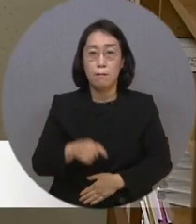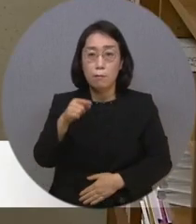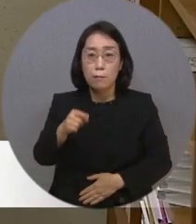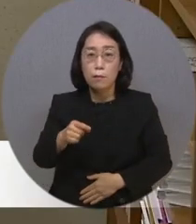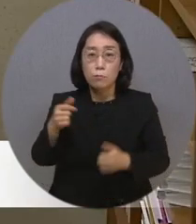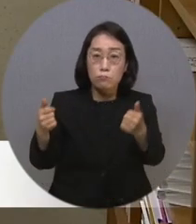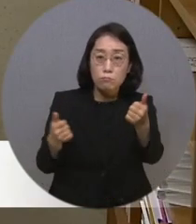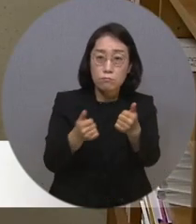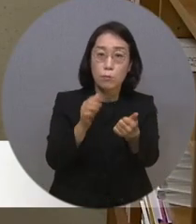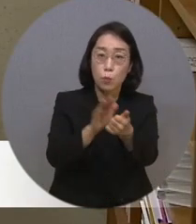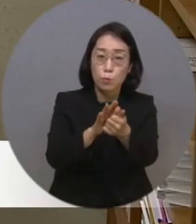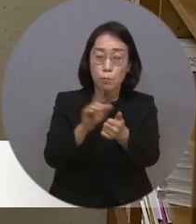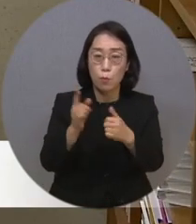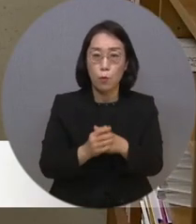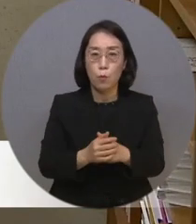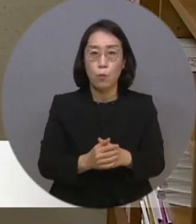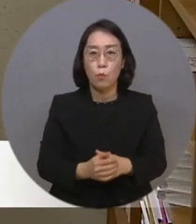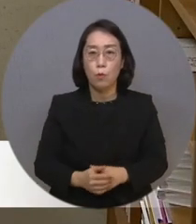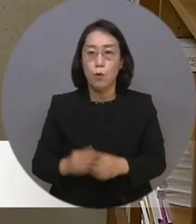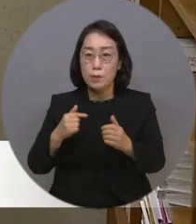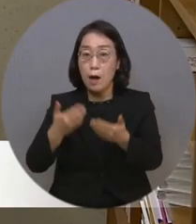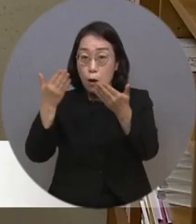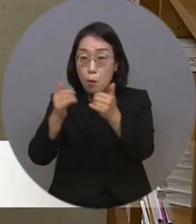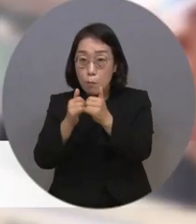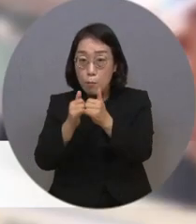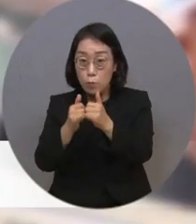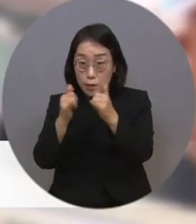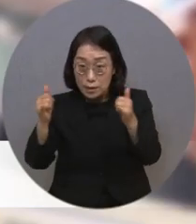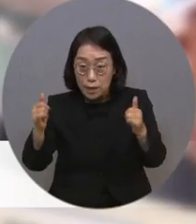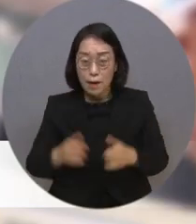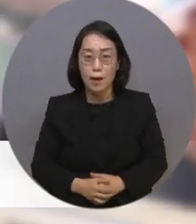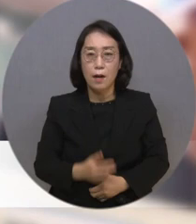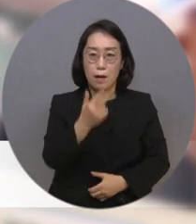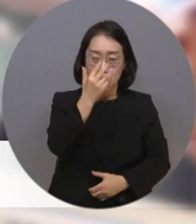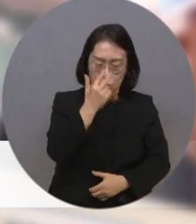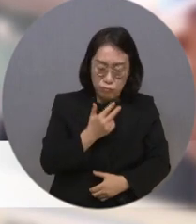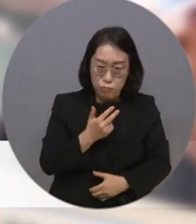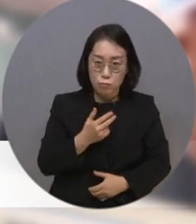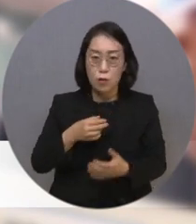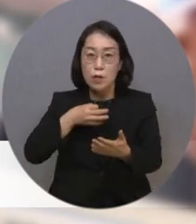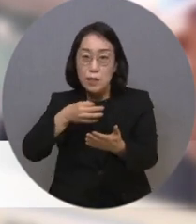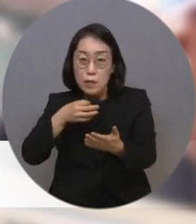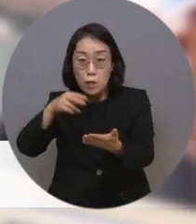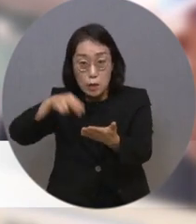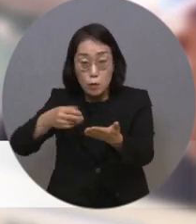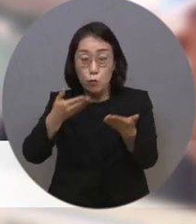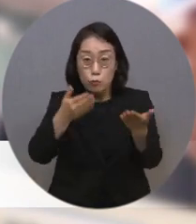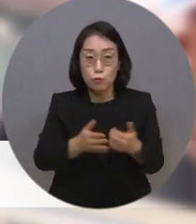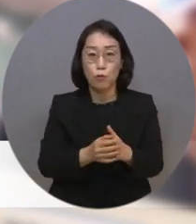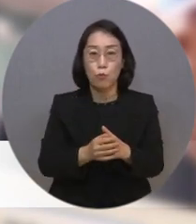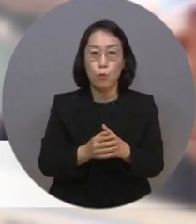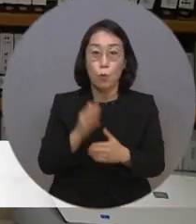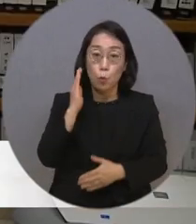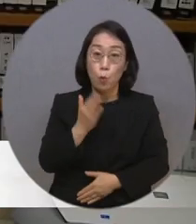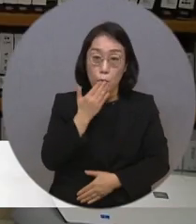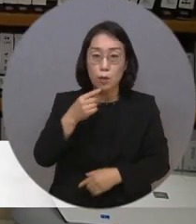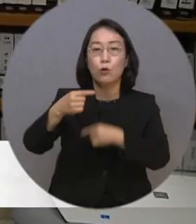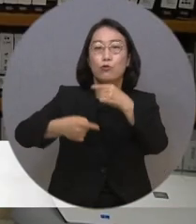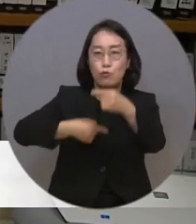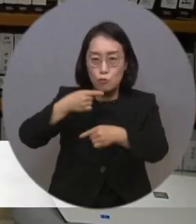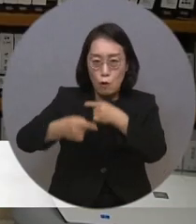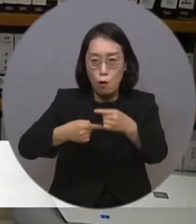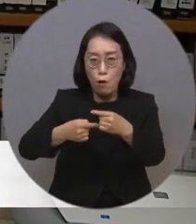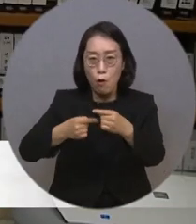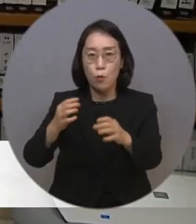서비스는 자원봉사자가 시각장애인에게 도서낭독을 청각장애인에게는 수어 농통 역사가 수원